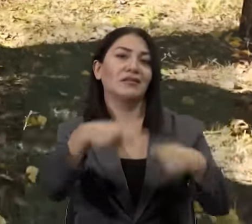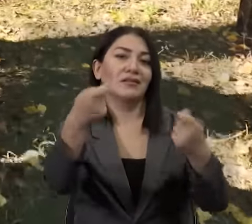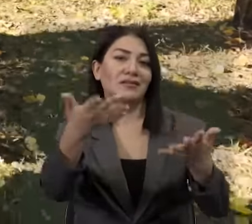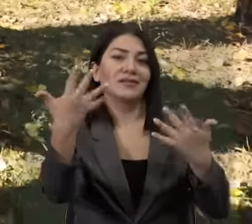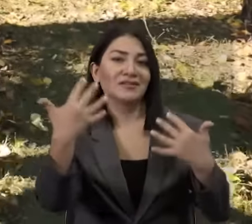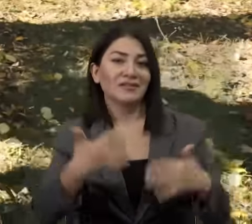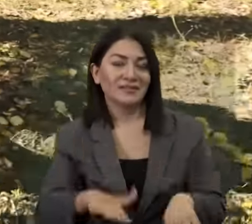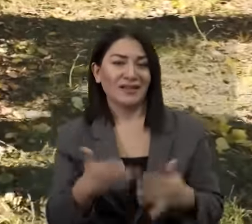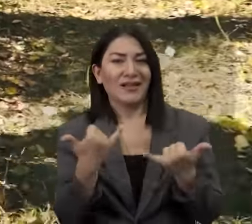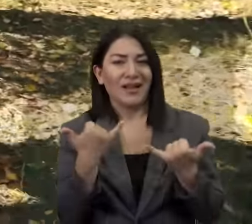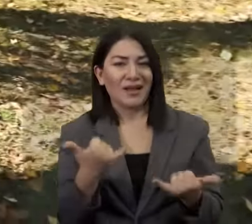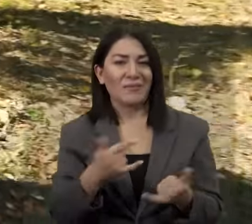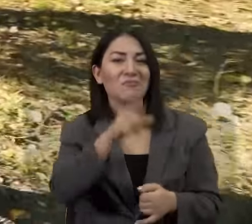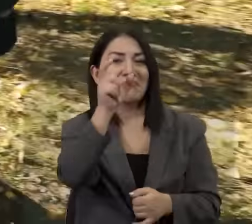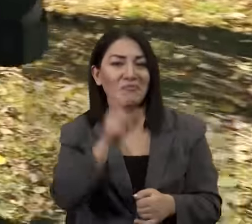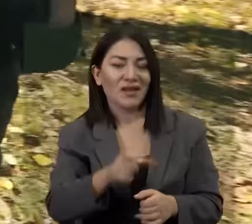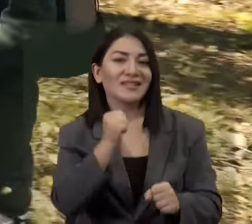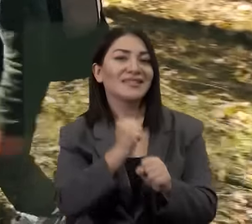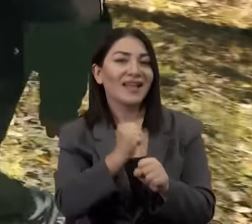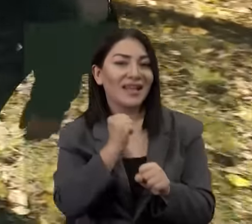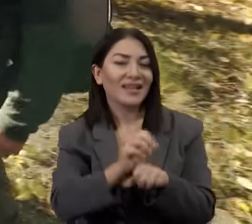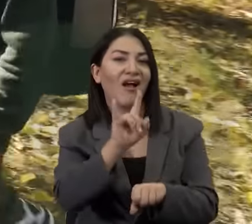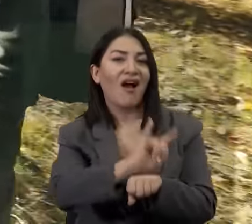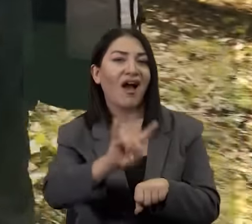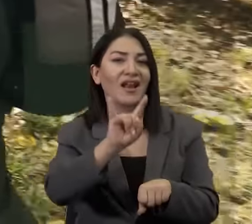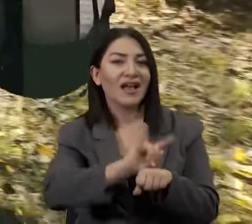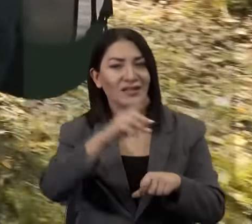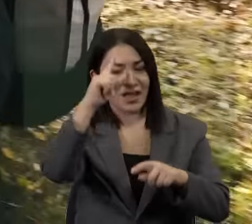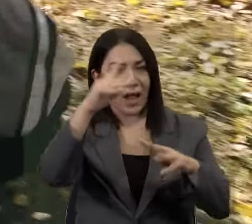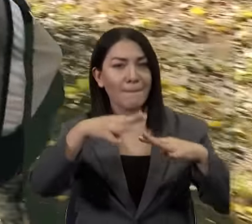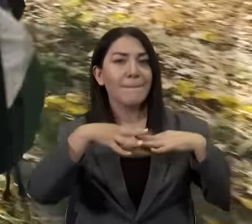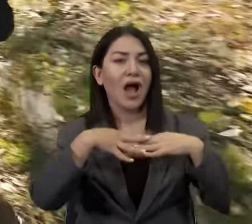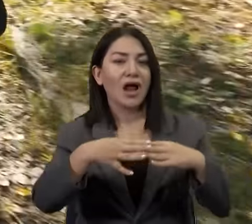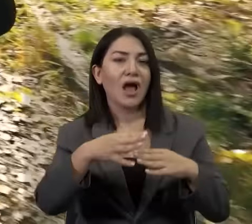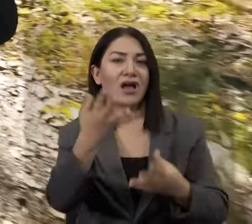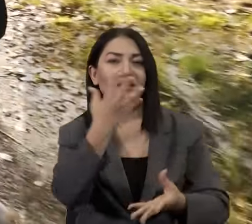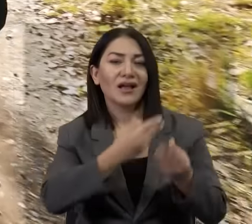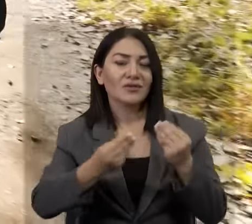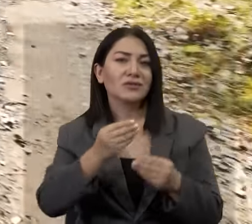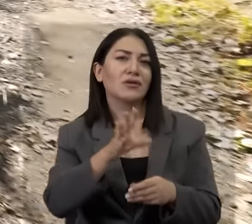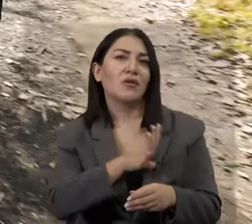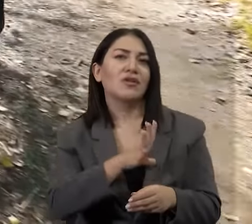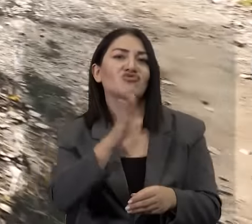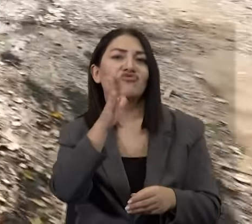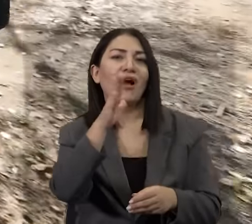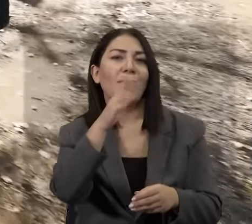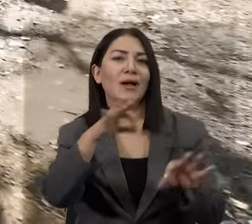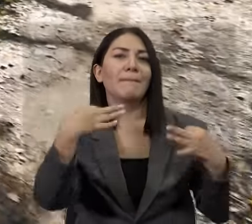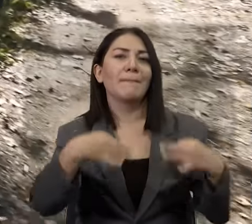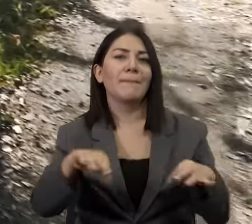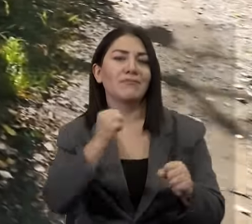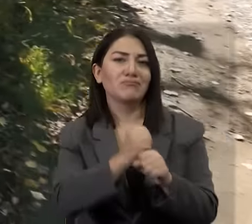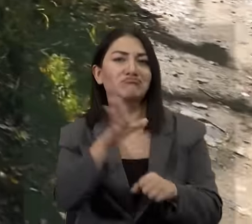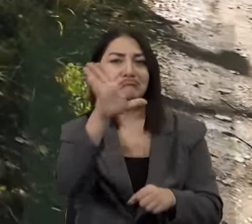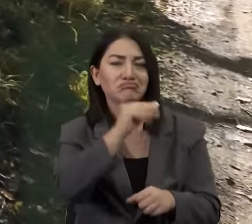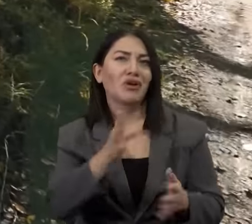որ ասեին նամակը հասցրեցին։ Իսկ հիմա, երբ մարդը ստեղծել է արհեստական բանականությունը, հնարավոր է, որ մի օր էլ